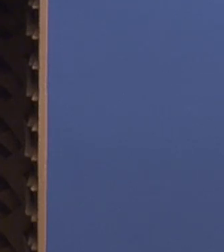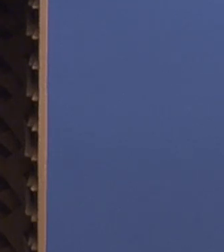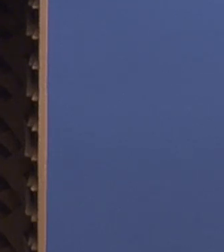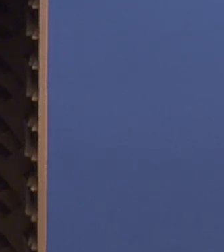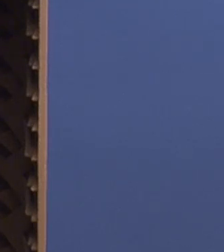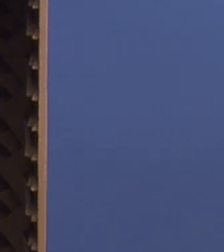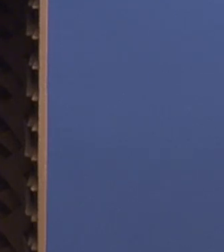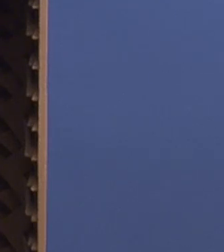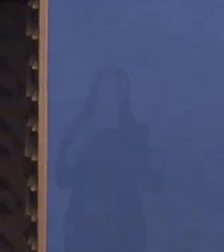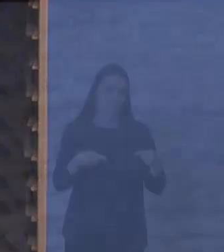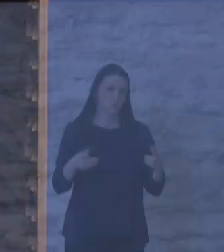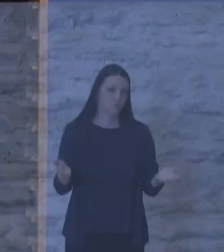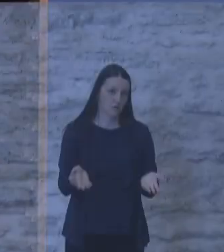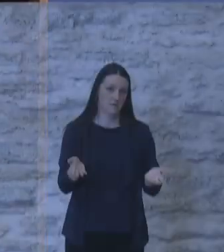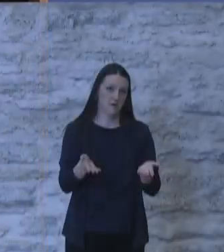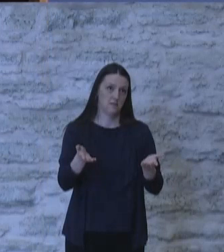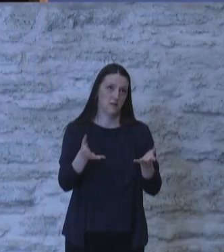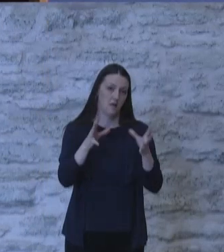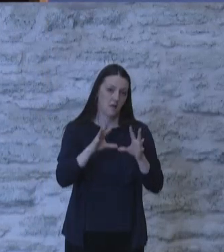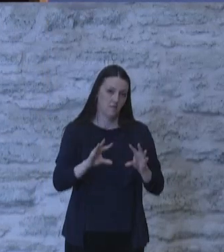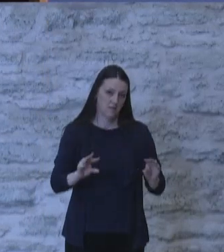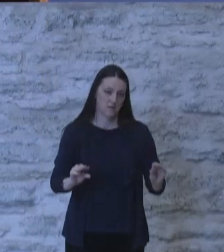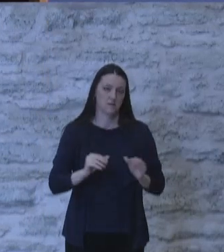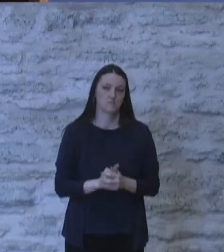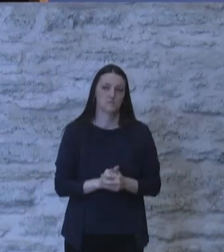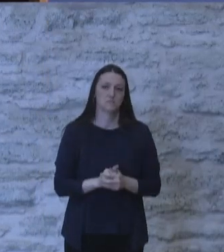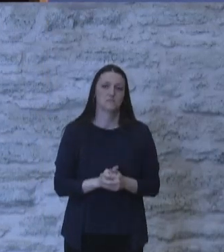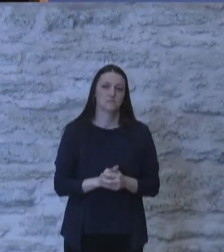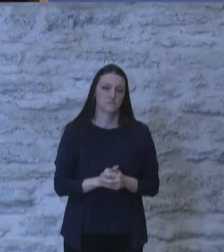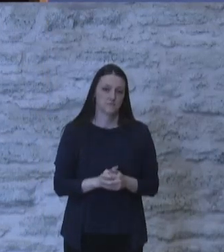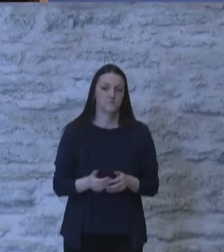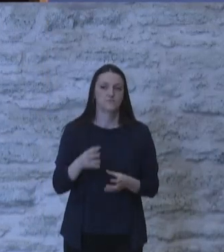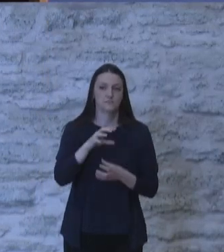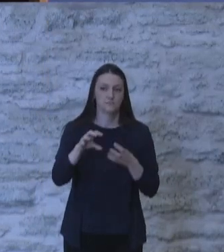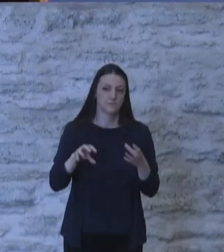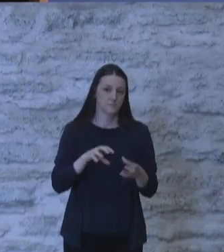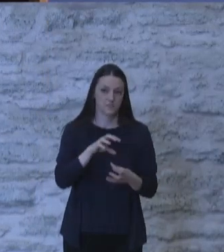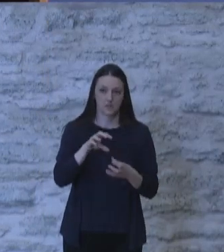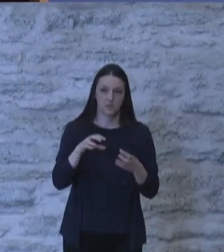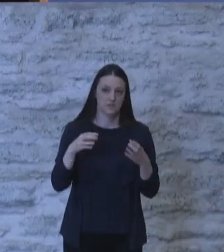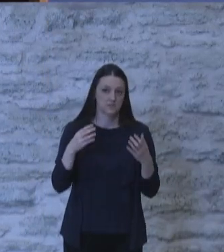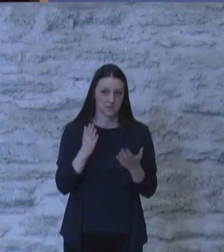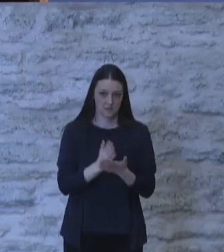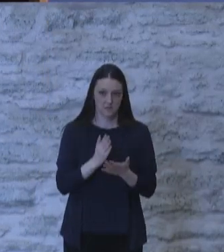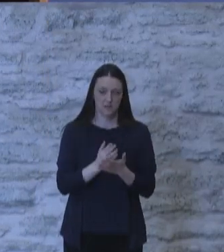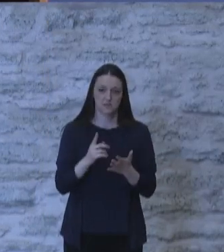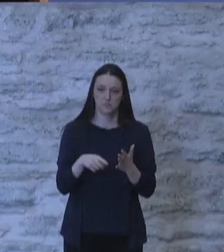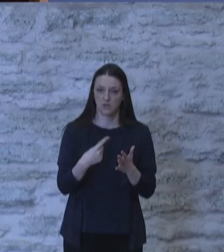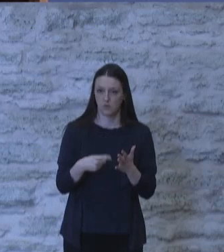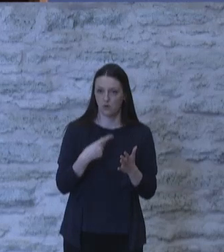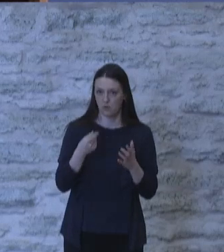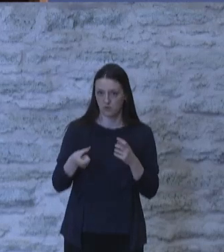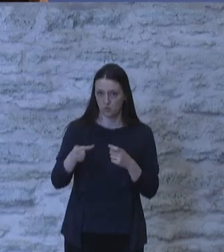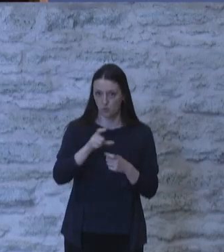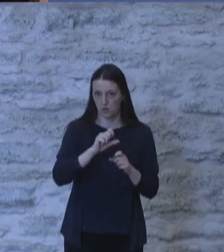leevendada. See kriis täna on kindlasti meie silmes kordades kiirem, kui see oli üle kümne aasta